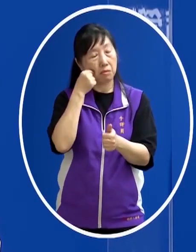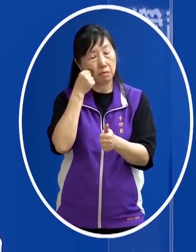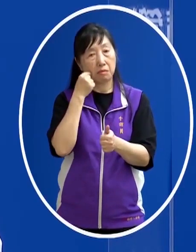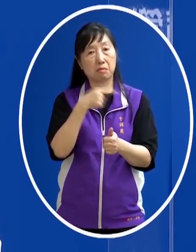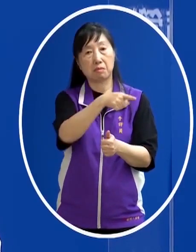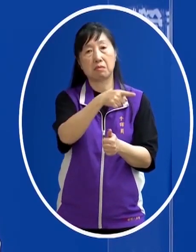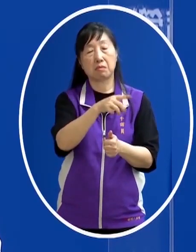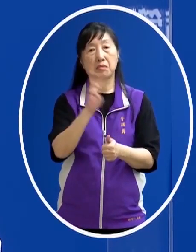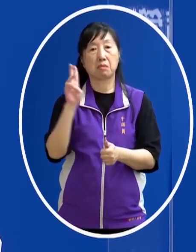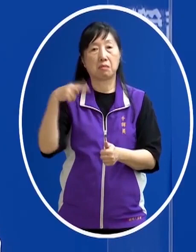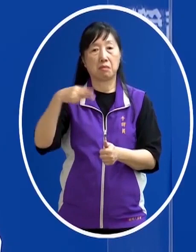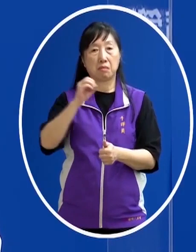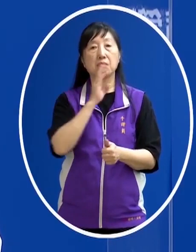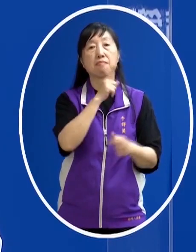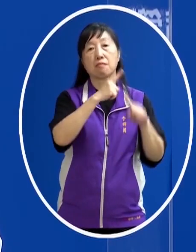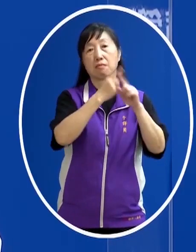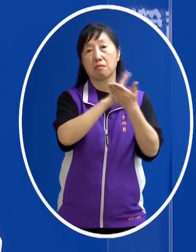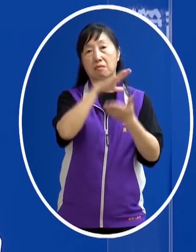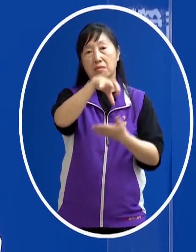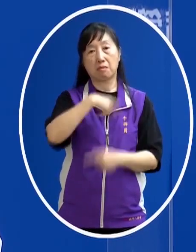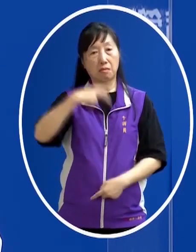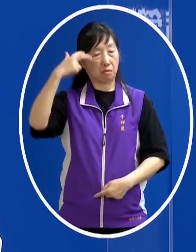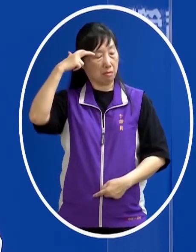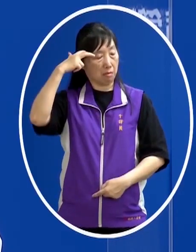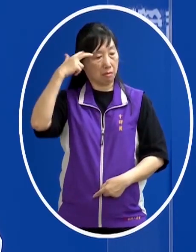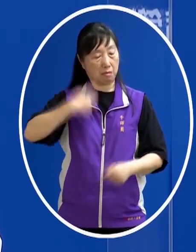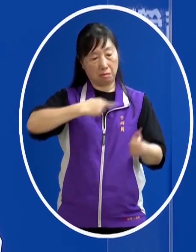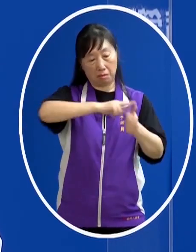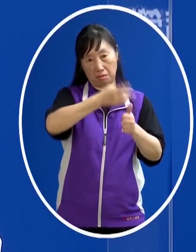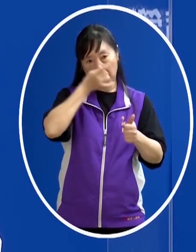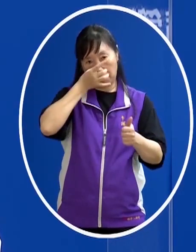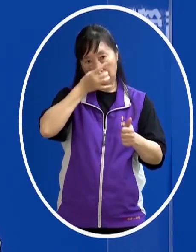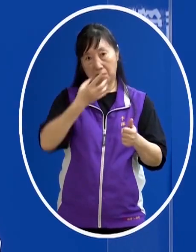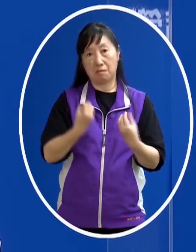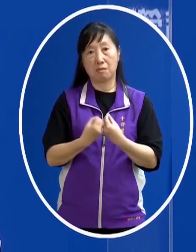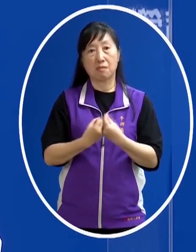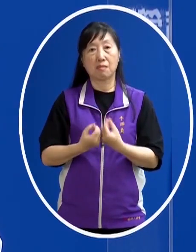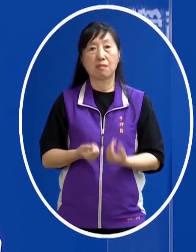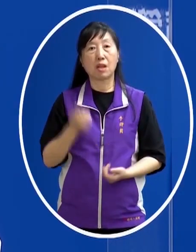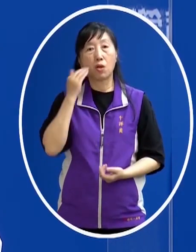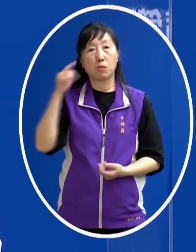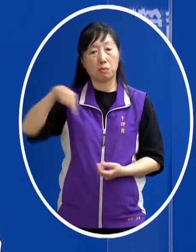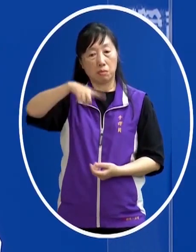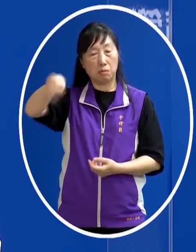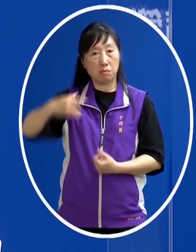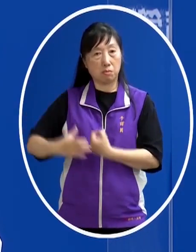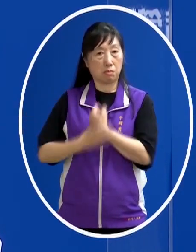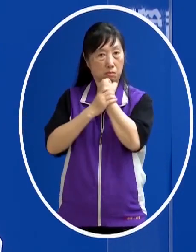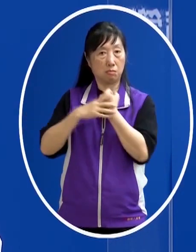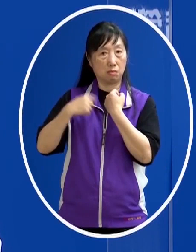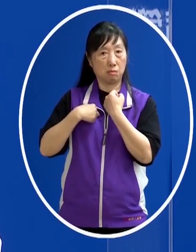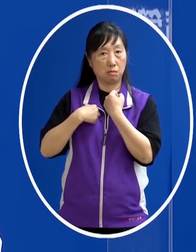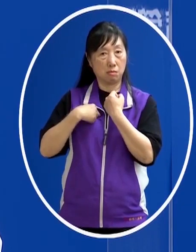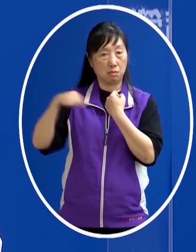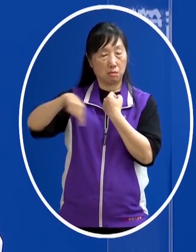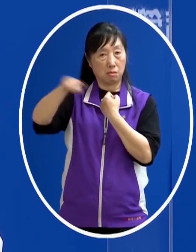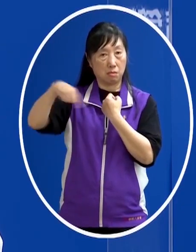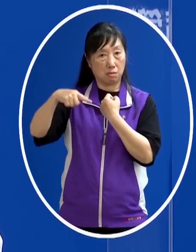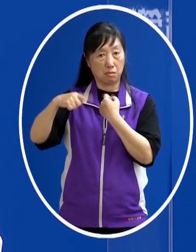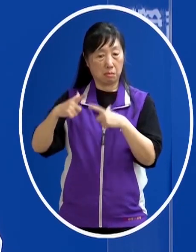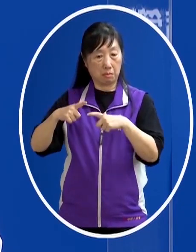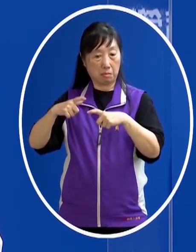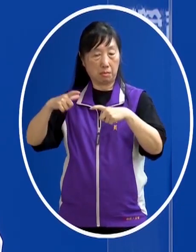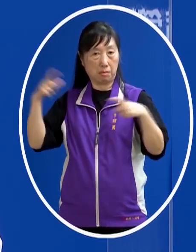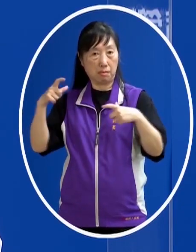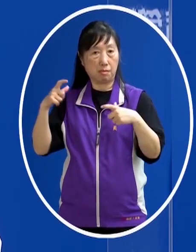处他们的这个态度。那如果说等到国际社会支持台湾的这个力道大